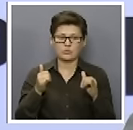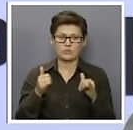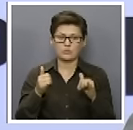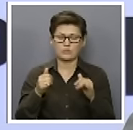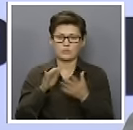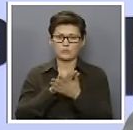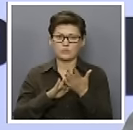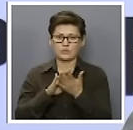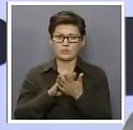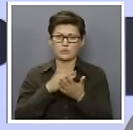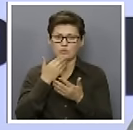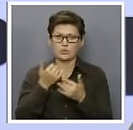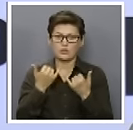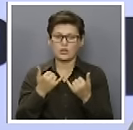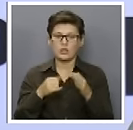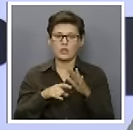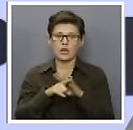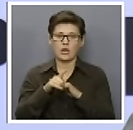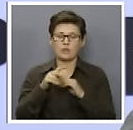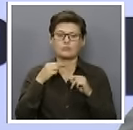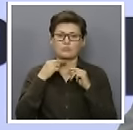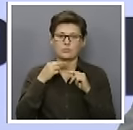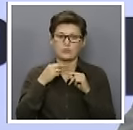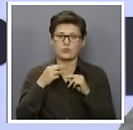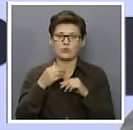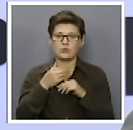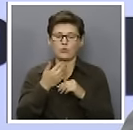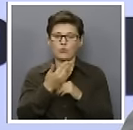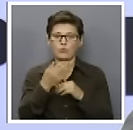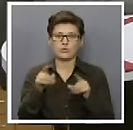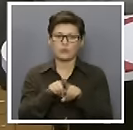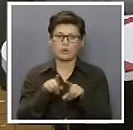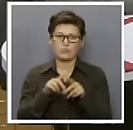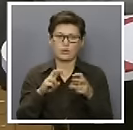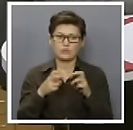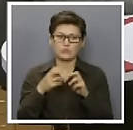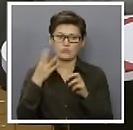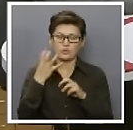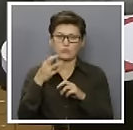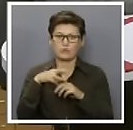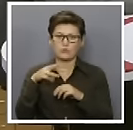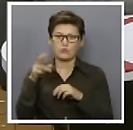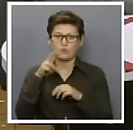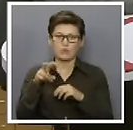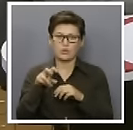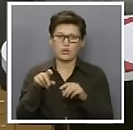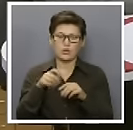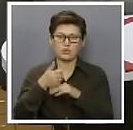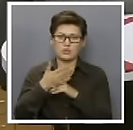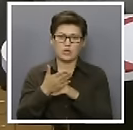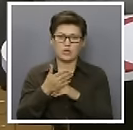шансы жоқ. Тек қана енді ден қоя бастады. Осындай нәрсе бар екен, 400 миллион доллар сыртқа кетіп жатыр екен деген сияқты